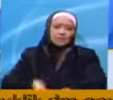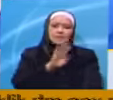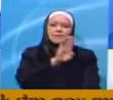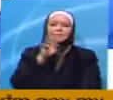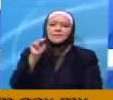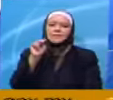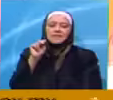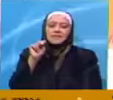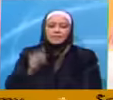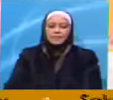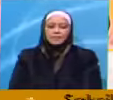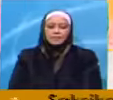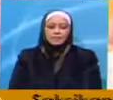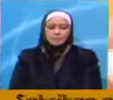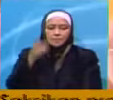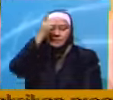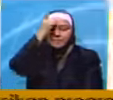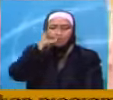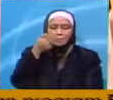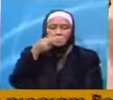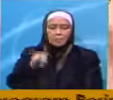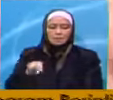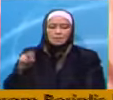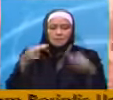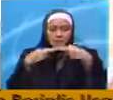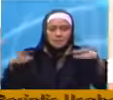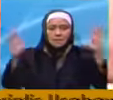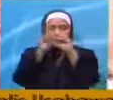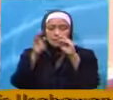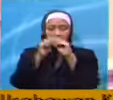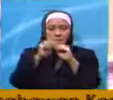Datuk Seri Dr. Ahmad Zahid merasmikan mesyuarat UMNO bahagian di Tangkak Johor.